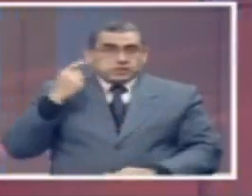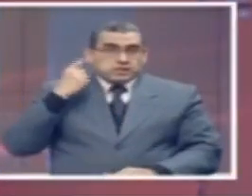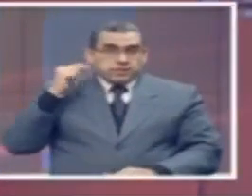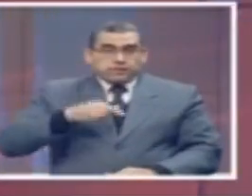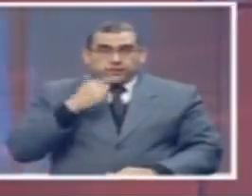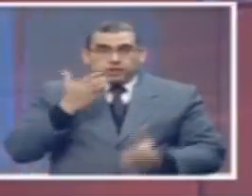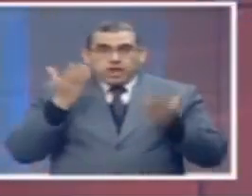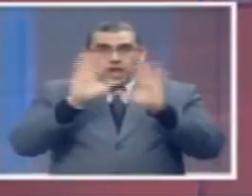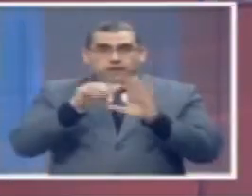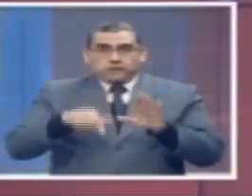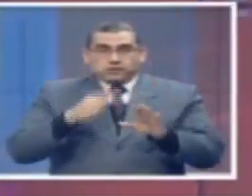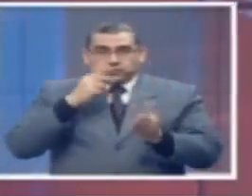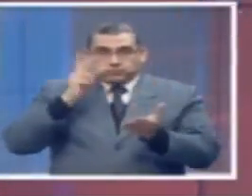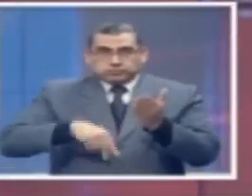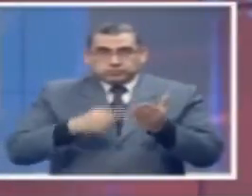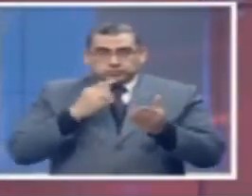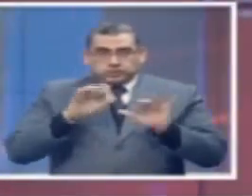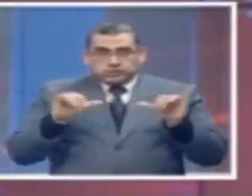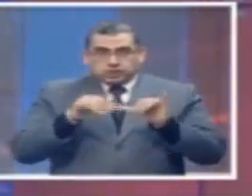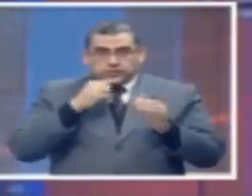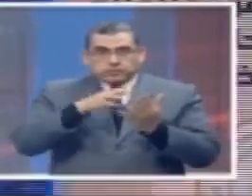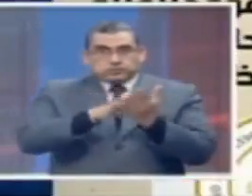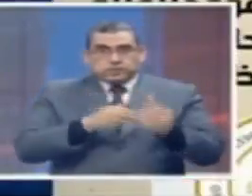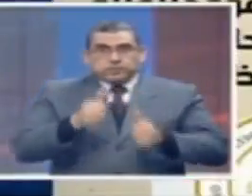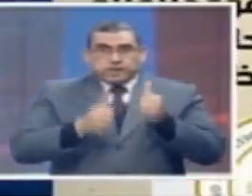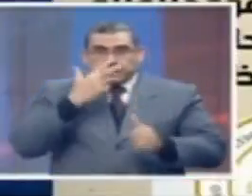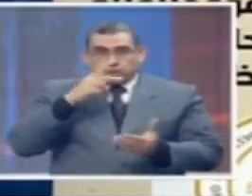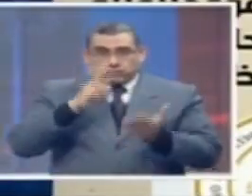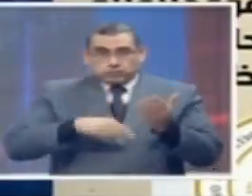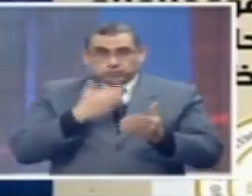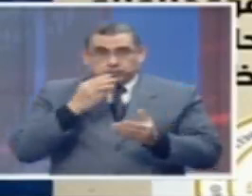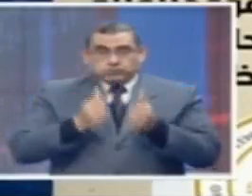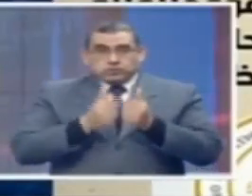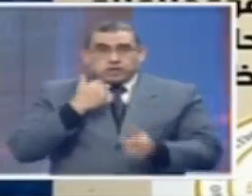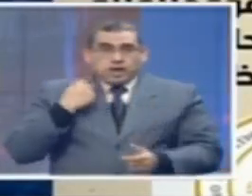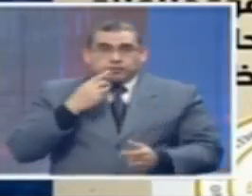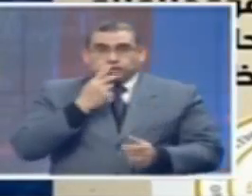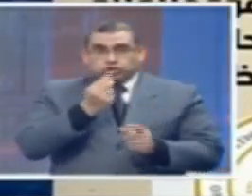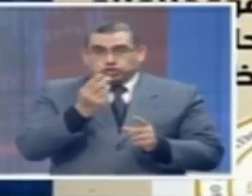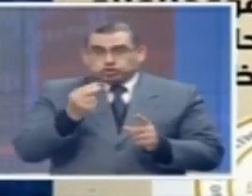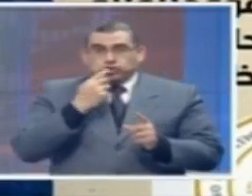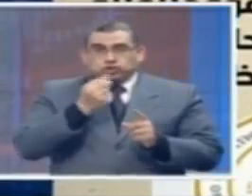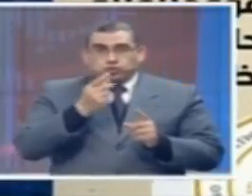تردد عن إغلاق باب التسجيل في استمارة امتحانات الثانوية العامة للعام الدراسي